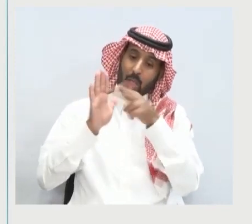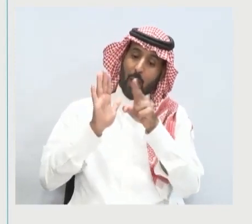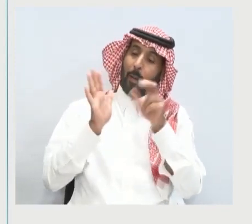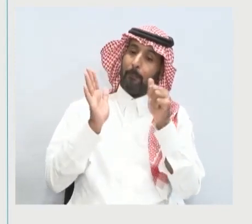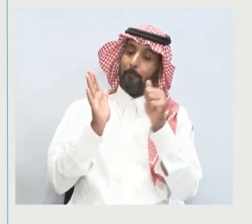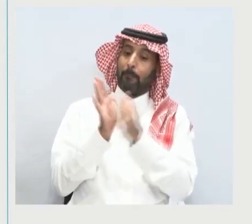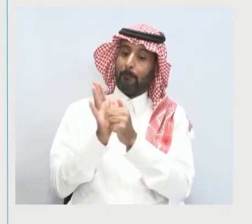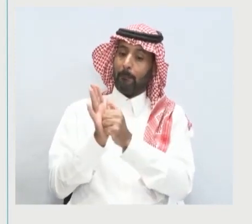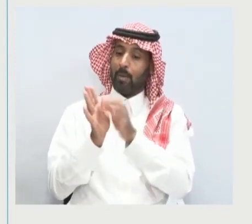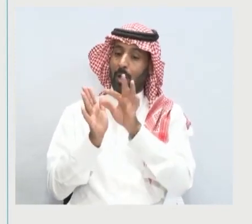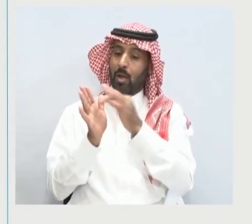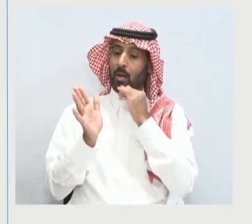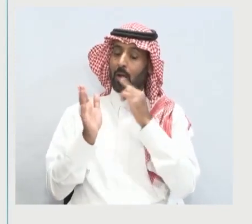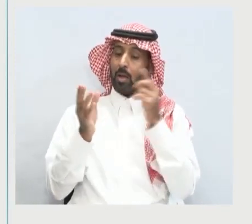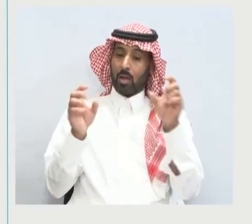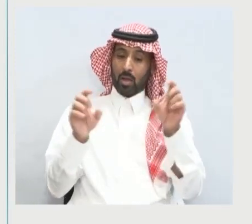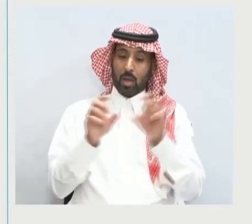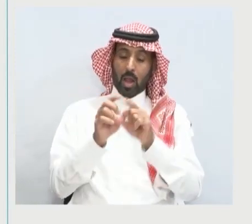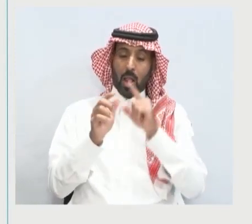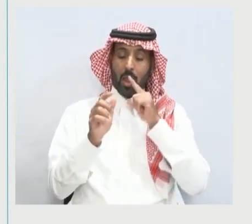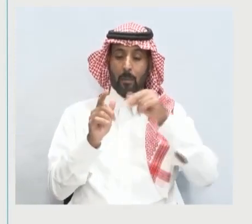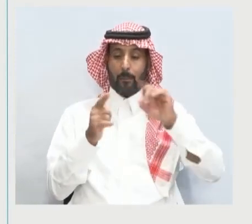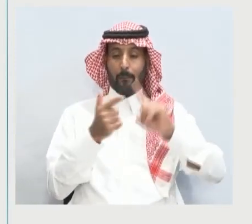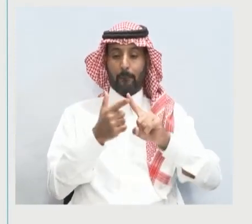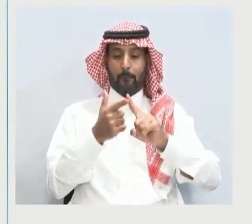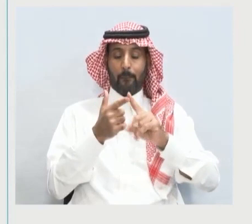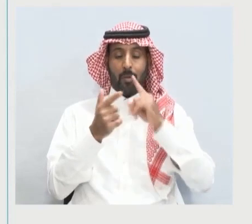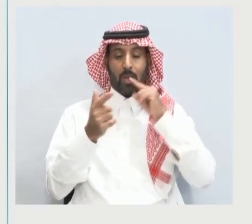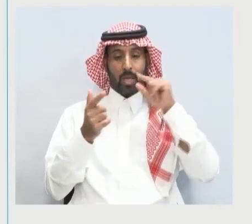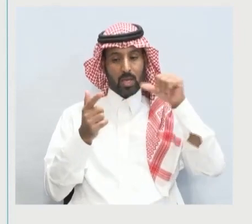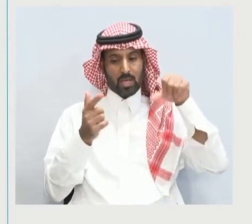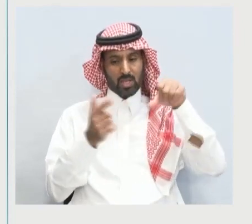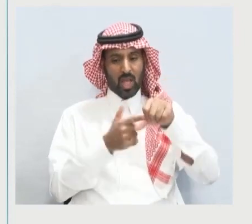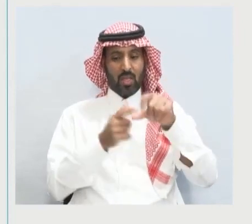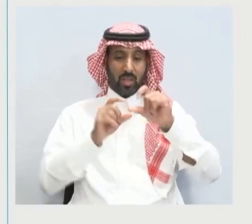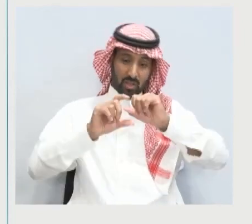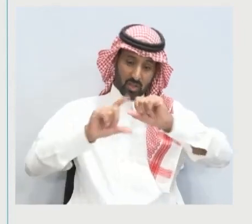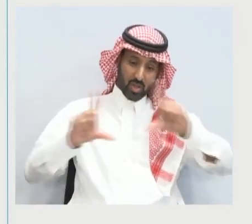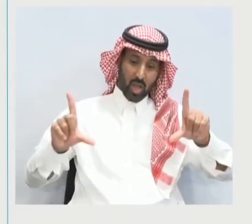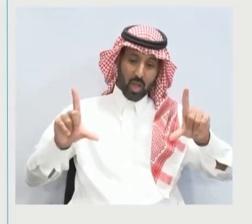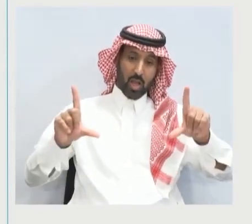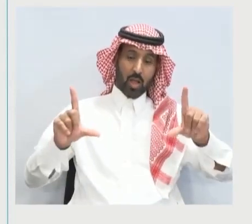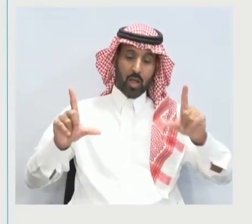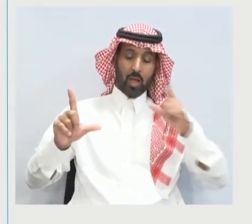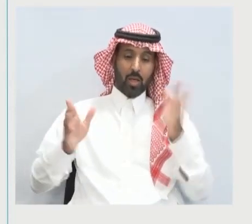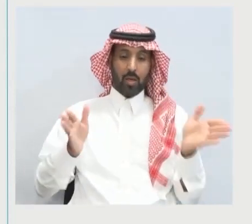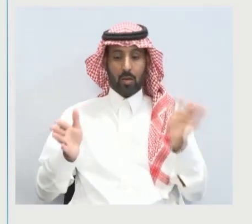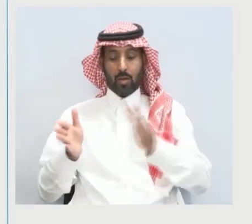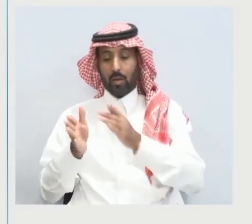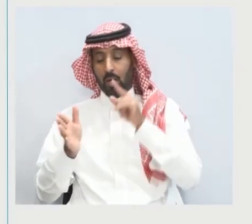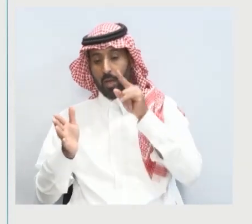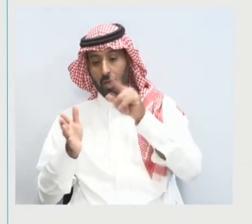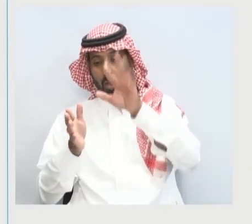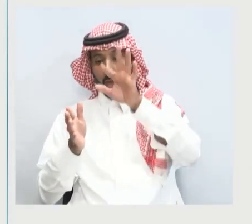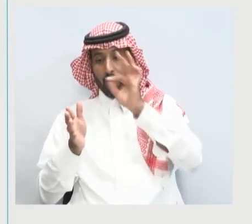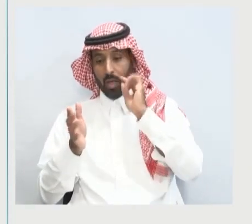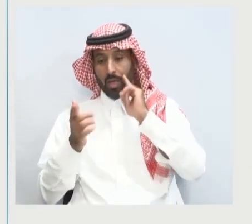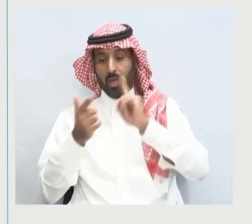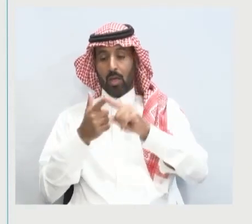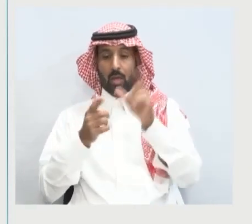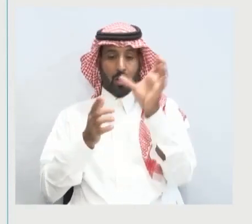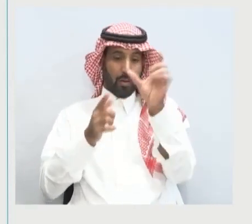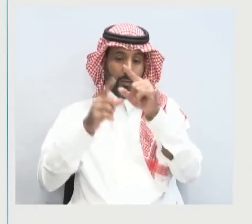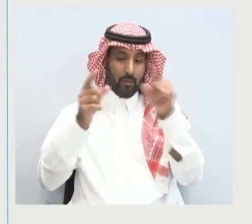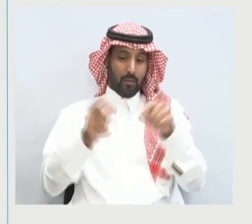من مجموعه المحاذاه اللايموند نضغط على توسيع اكسباند ومن ثم نحدد خيارات او